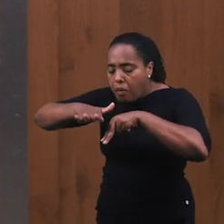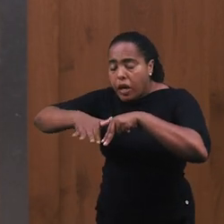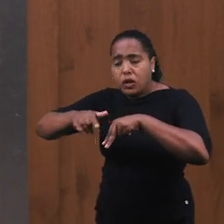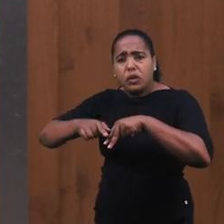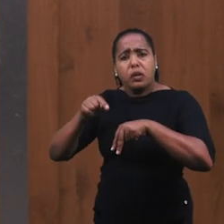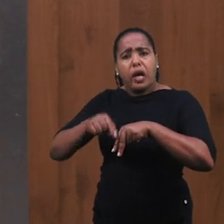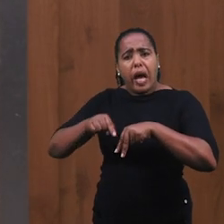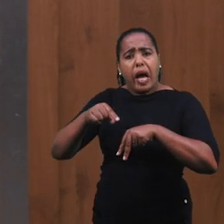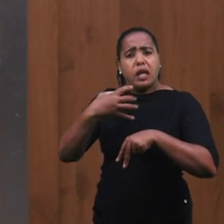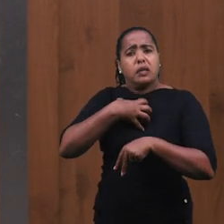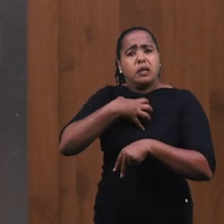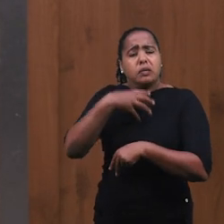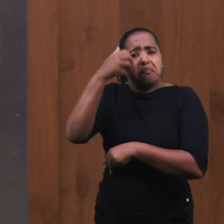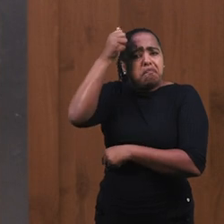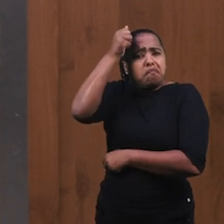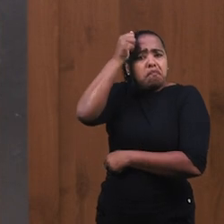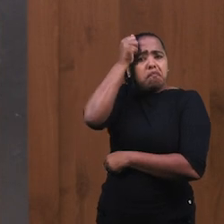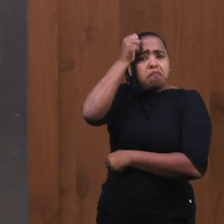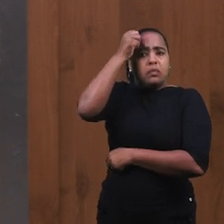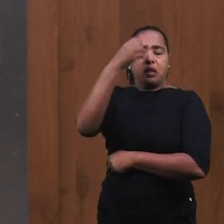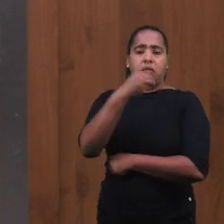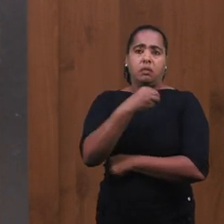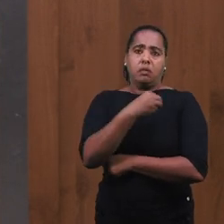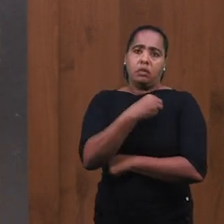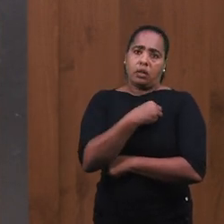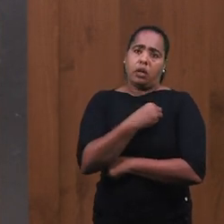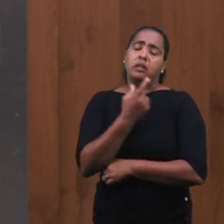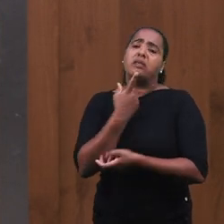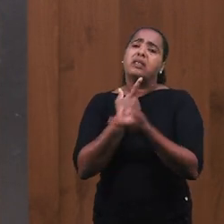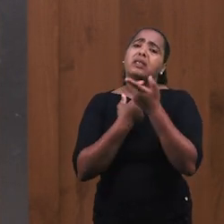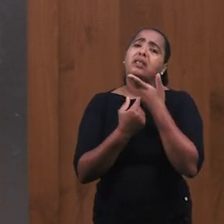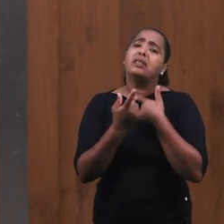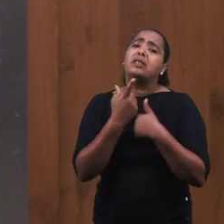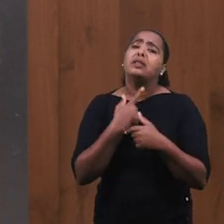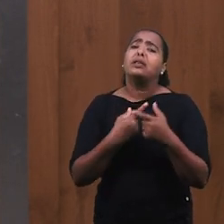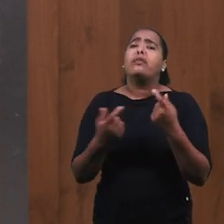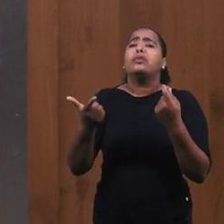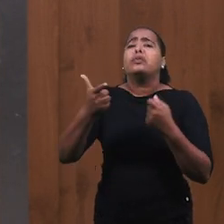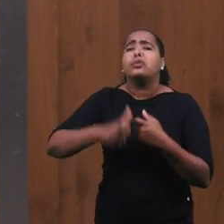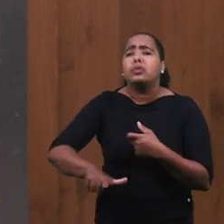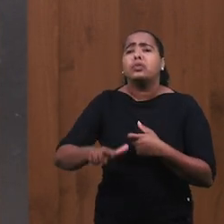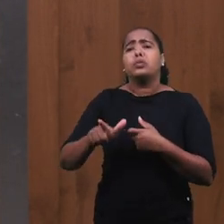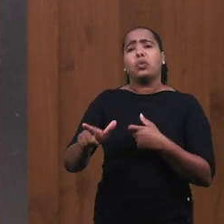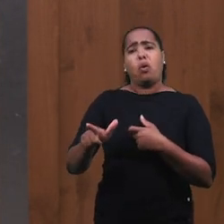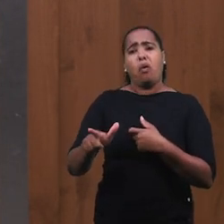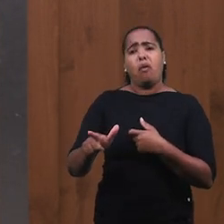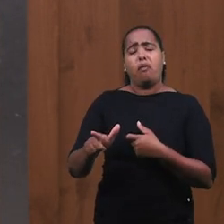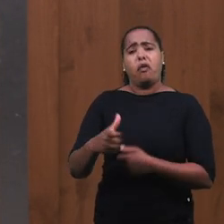elle se repentissait de ses péchés. Elle voulait une chance de chercher une nouvelle vie